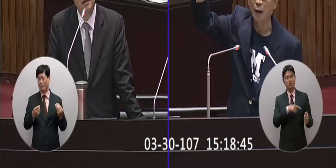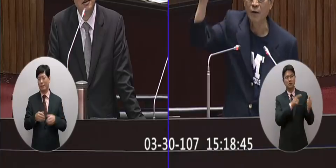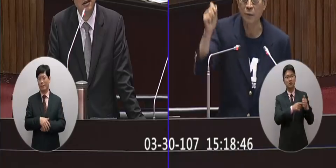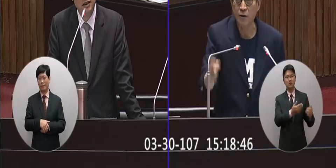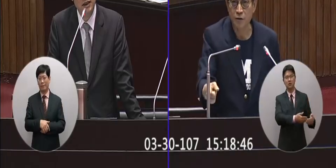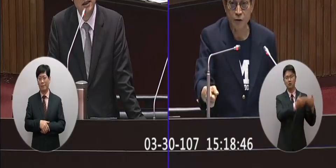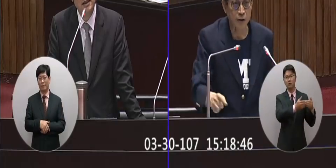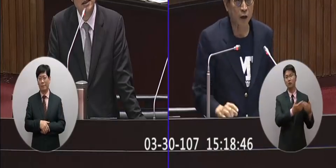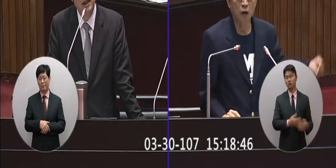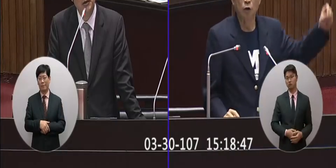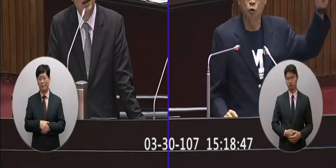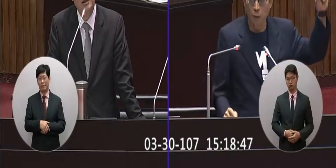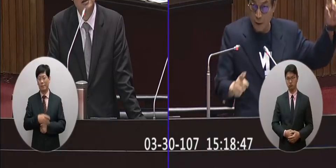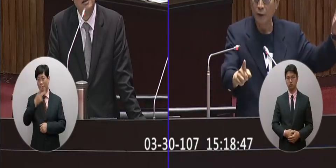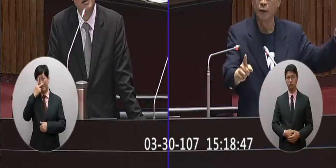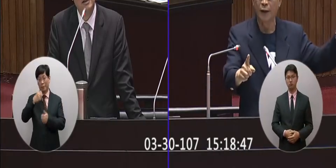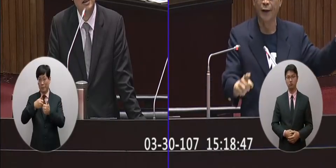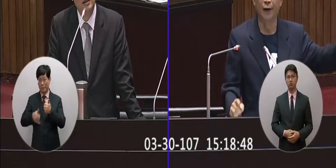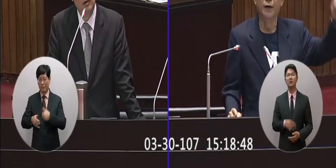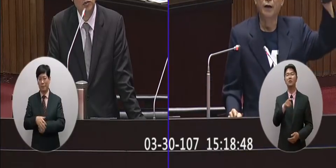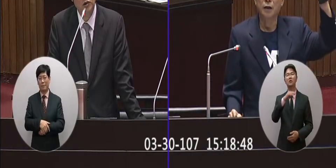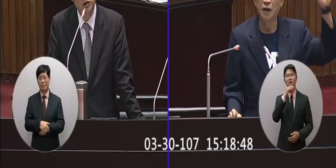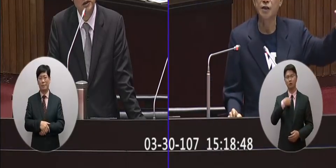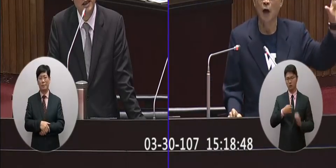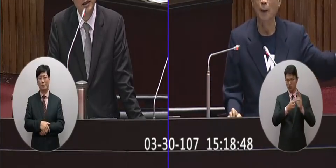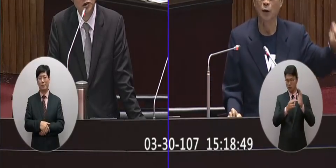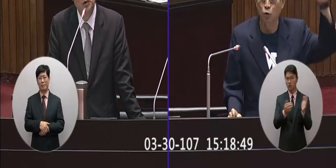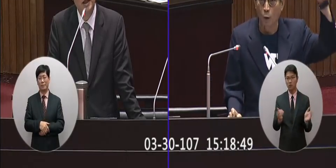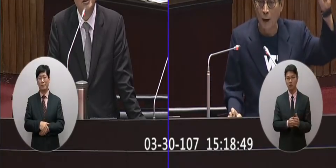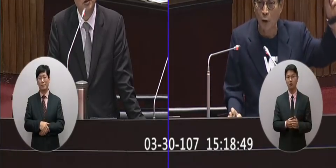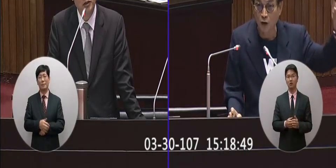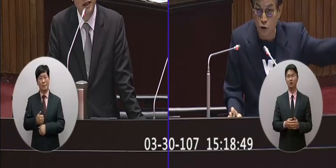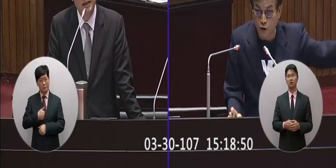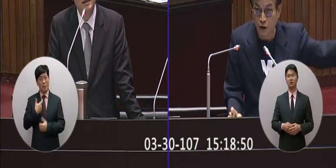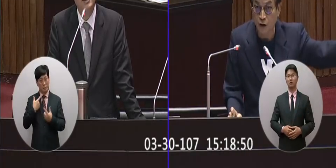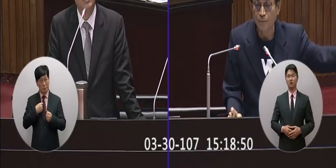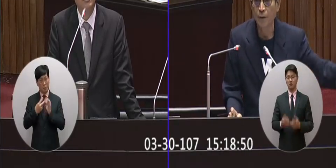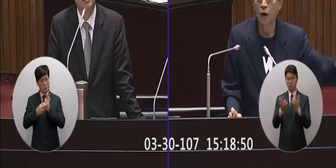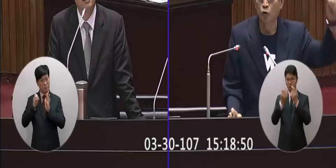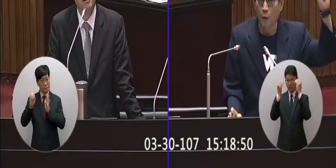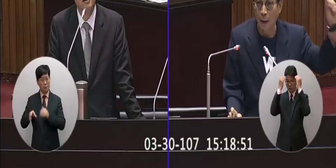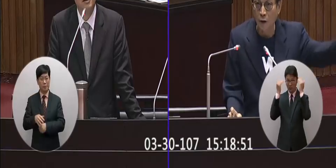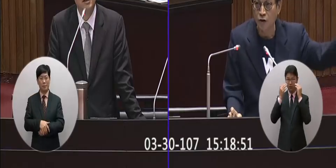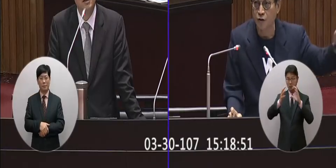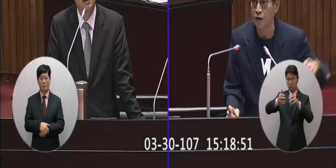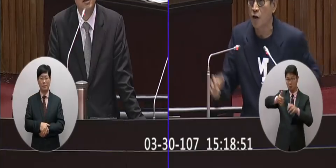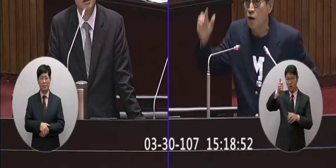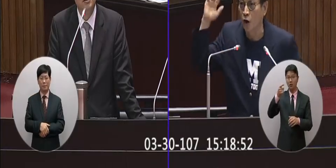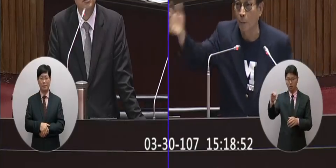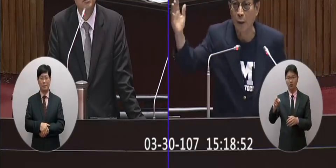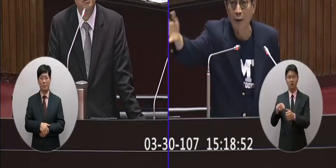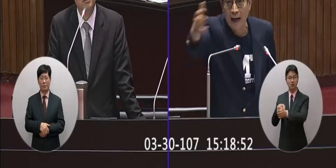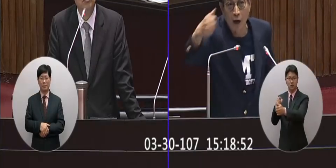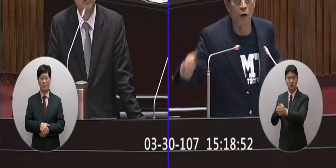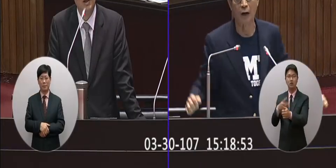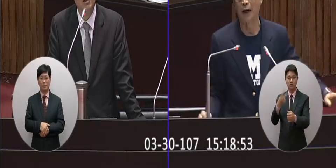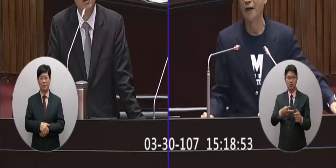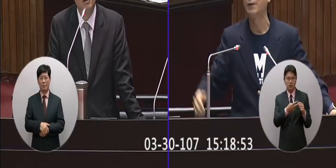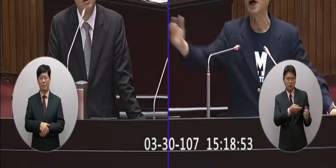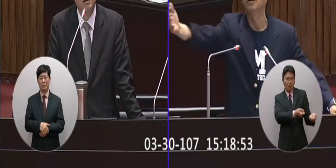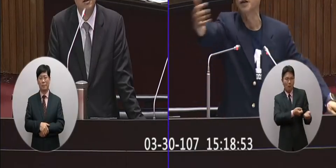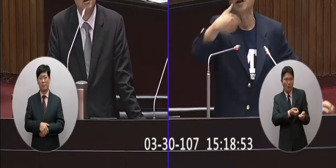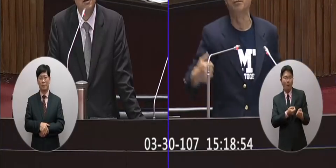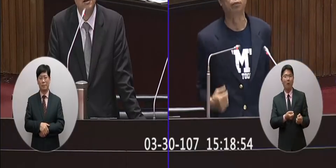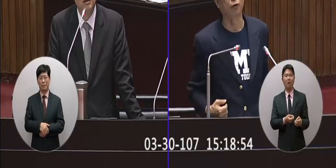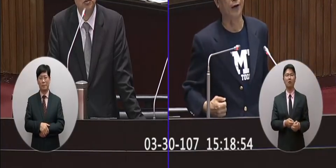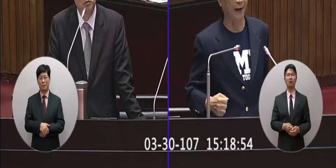金小胖一方面， 其实赖委员， 你听我讲完了。 我某种程度也是说给你知道。 左边会刺激，右边会拉拢啊！